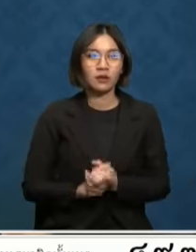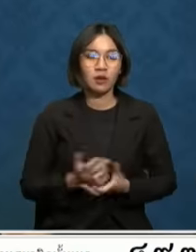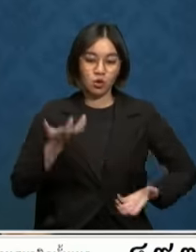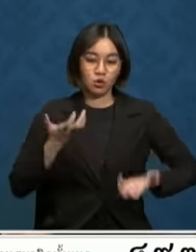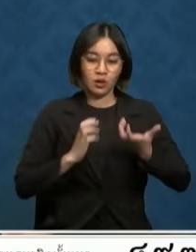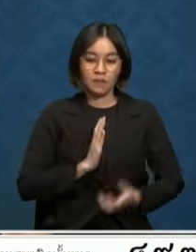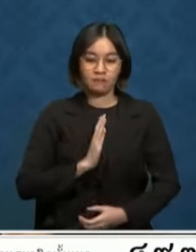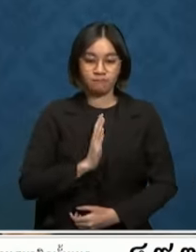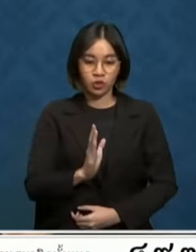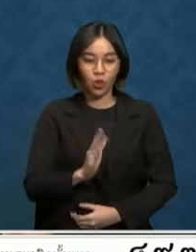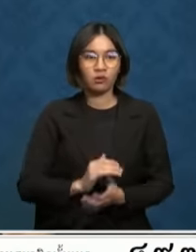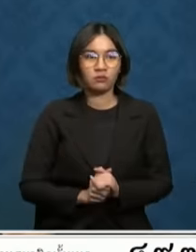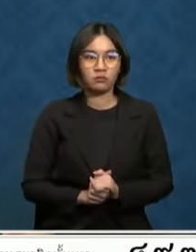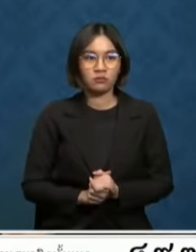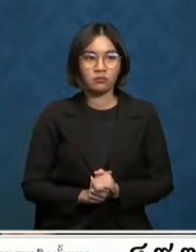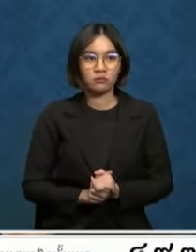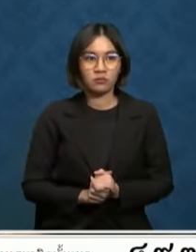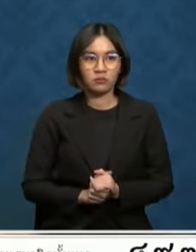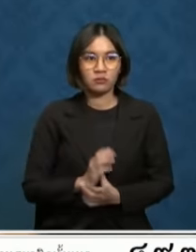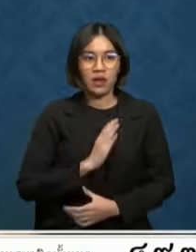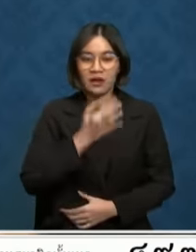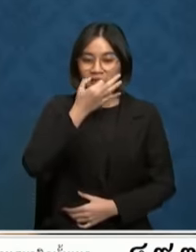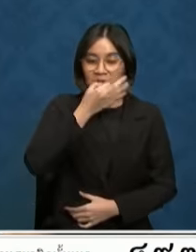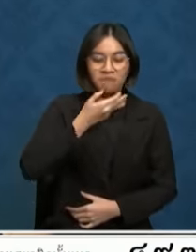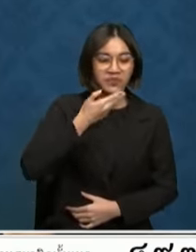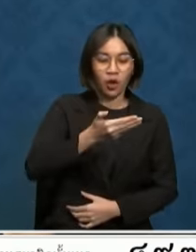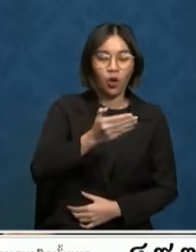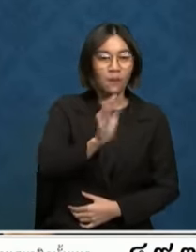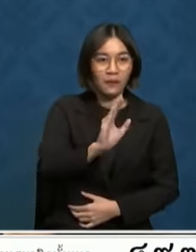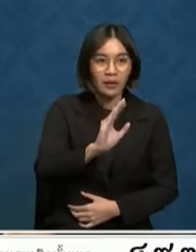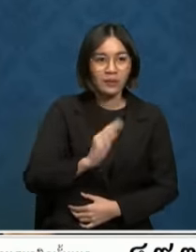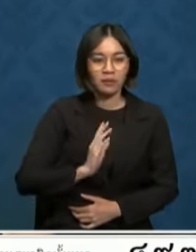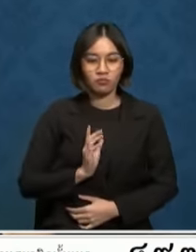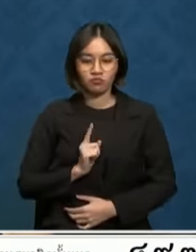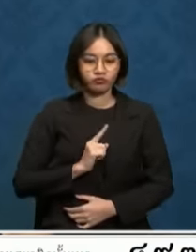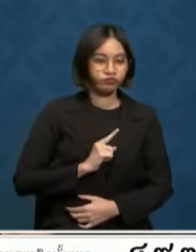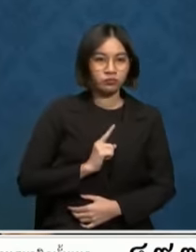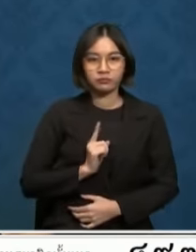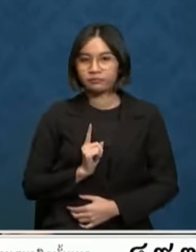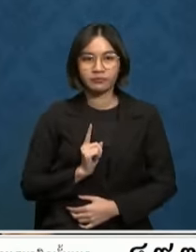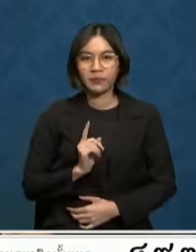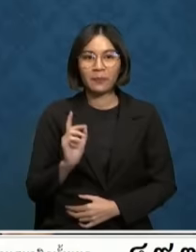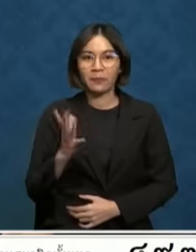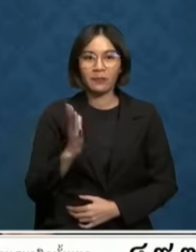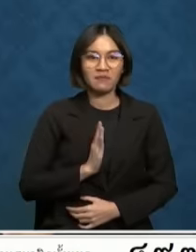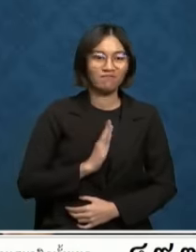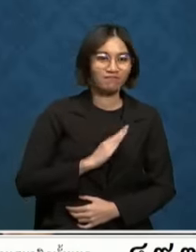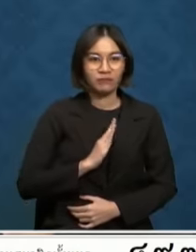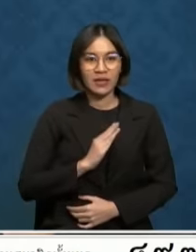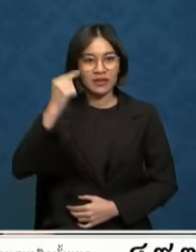ไม่เป็นเกลือตลอดเค็มตลอดไม่มีเอนเองไม่มี